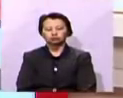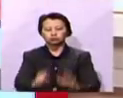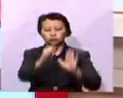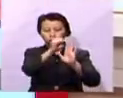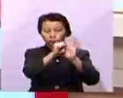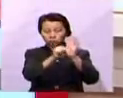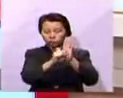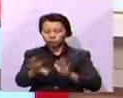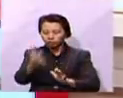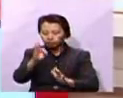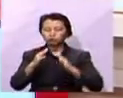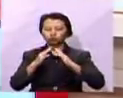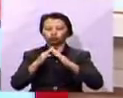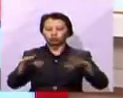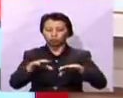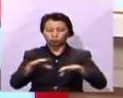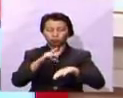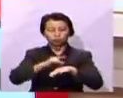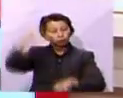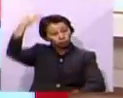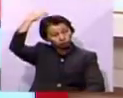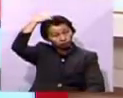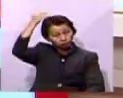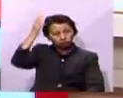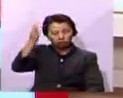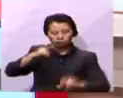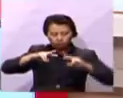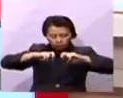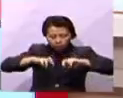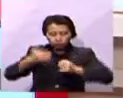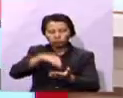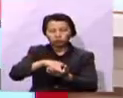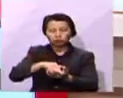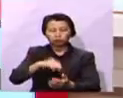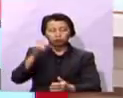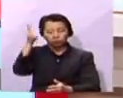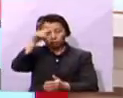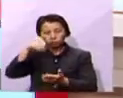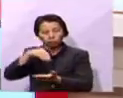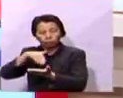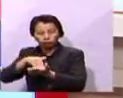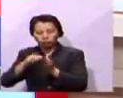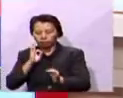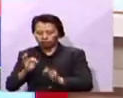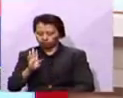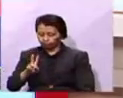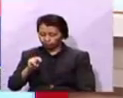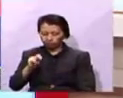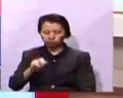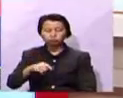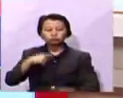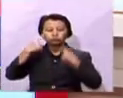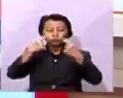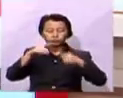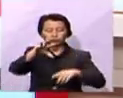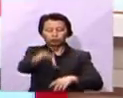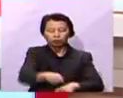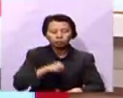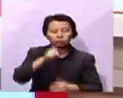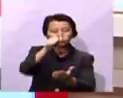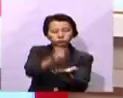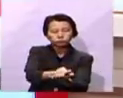Syarat pemilikan rumah yang dilaksana di Selangor akan dikaji semula Kerajaan Persekutuan sekiranya BN berjaya menawan semula negeri itu